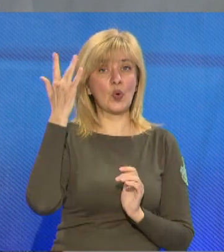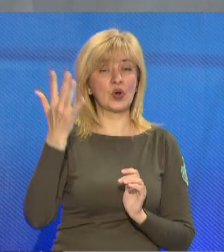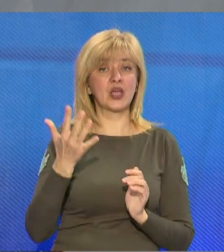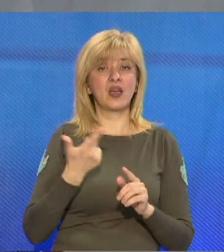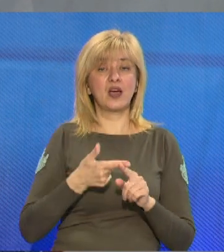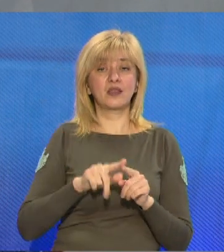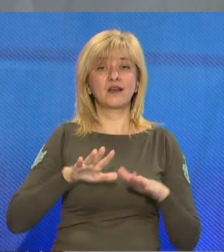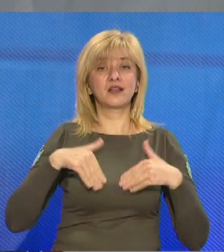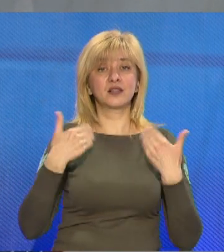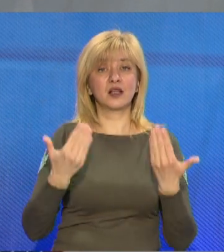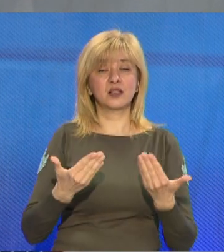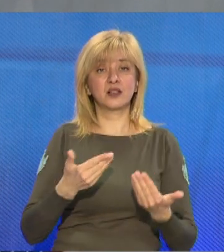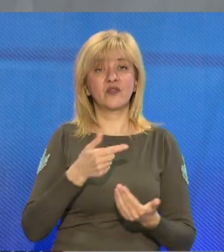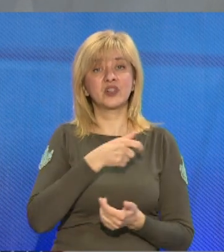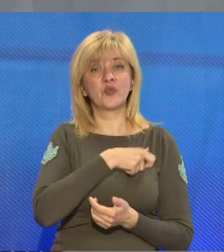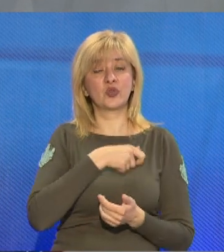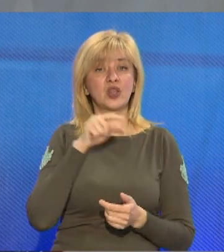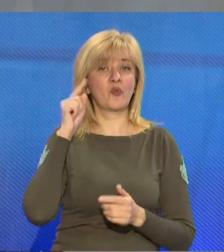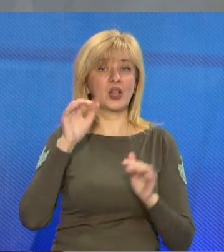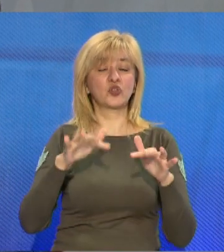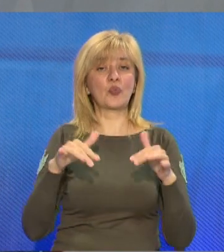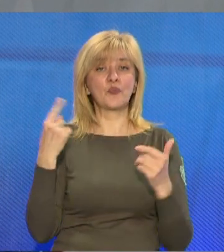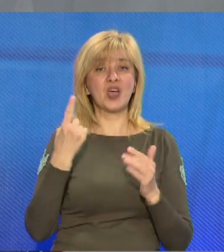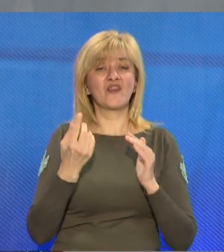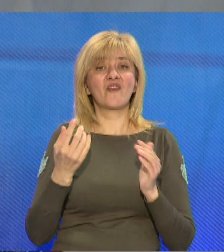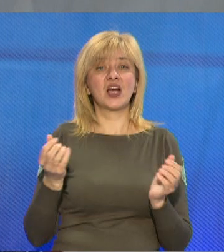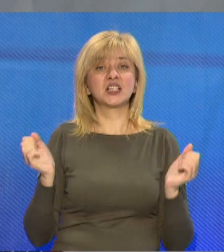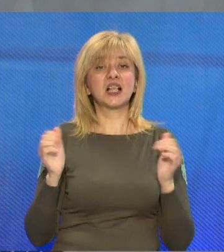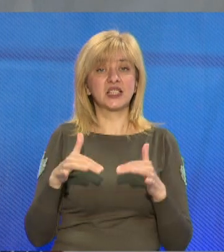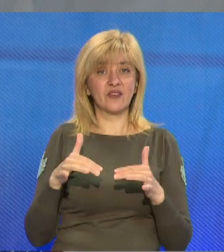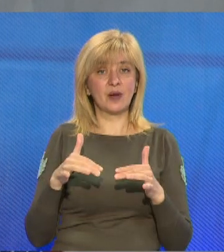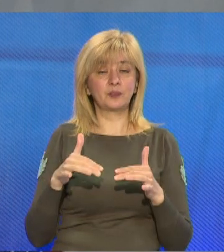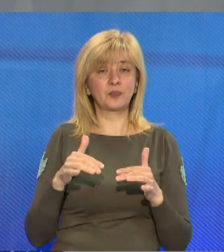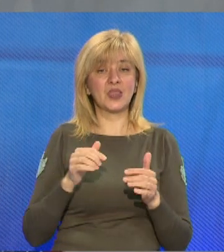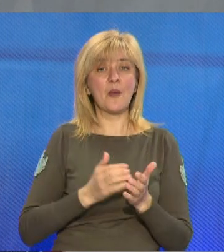молодежного парламента первого созыва, направлена, безусловно, на